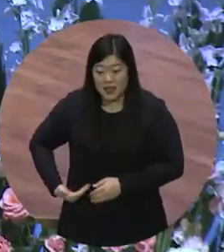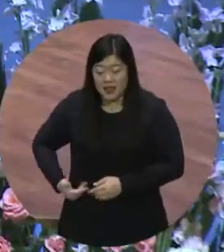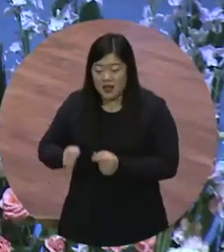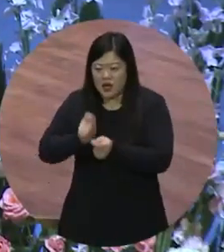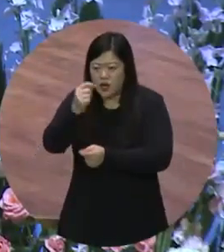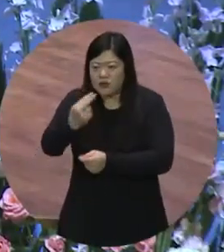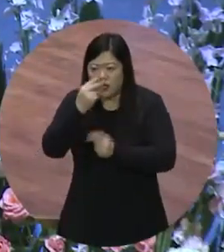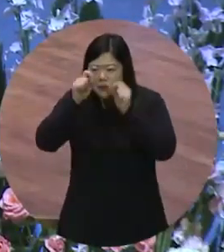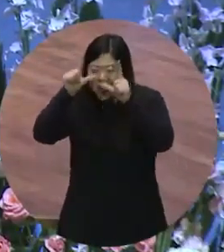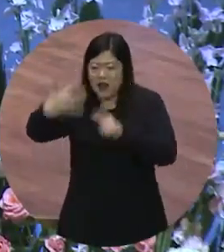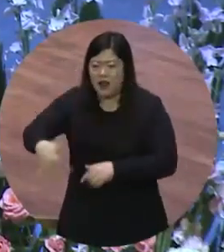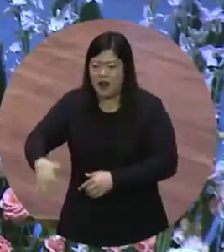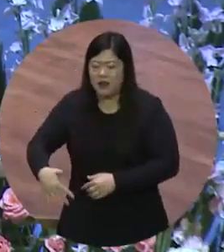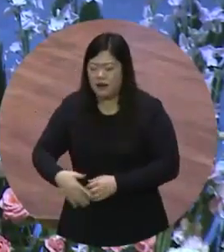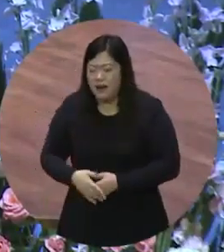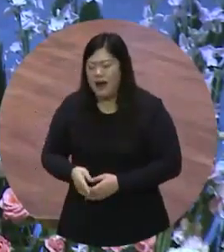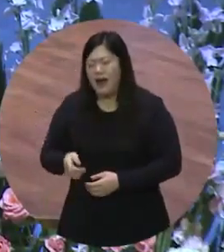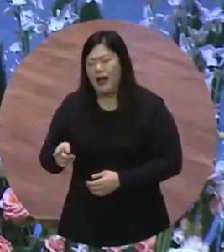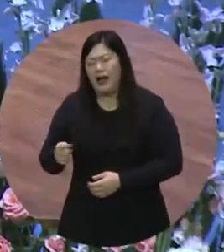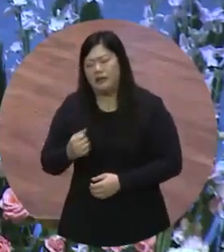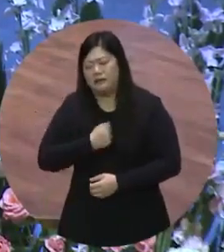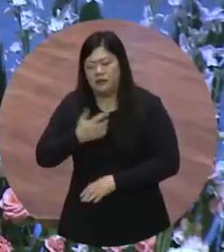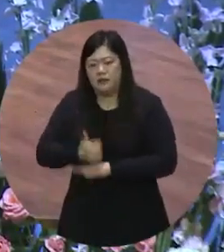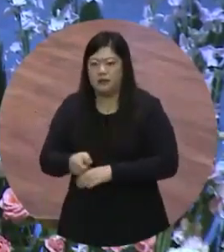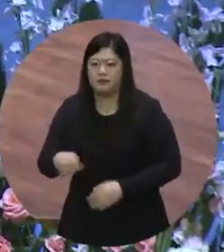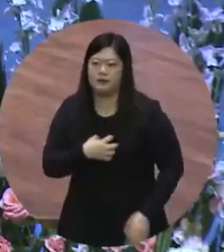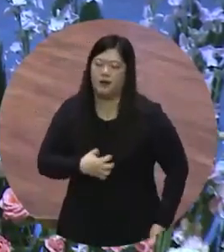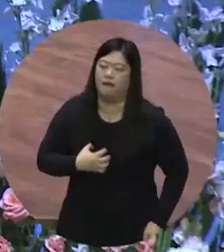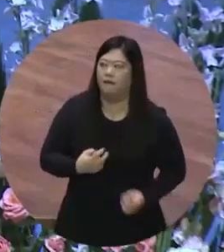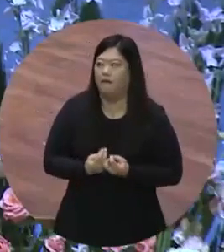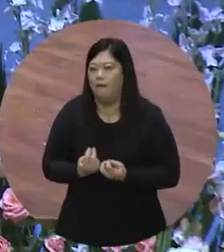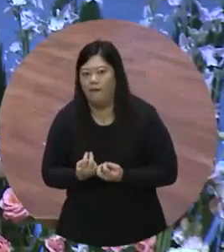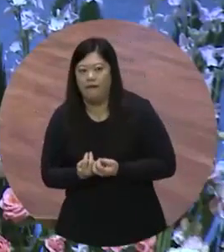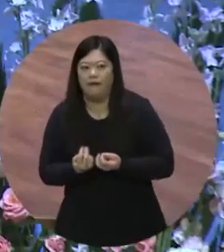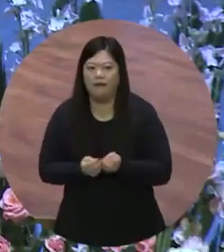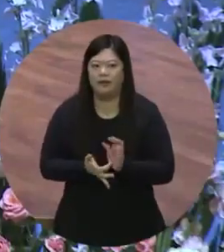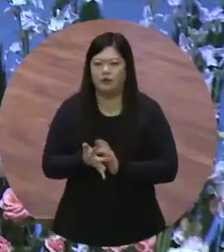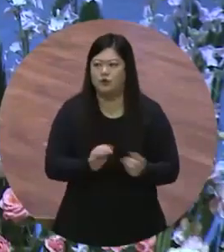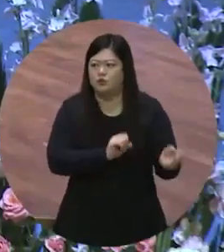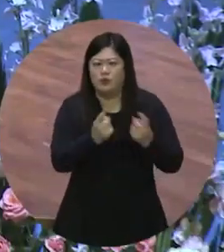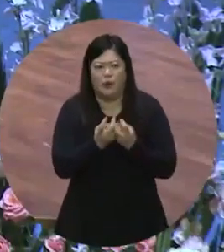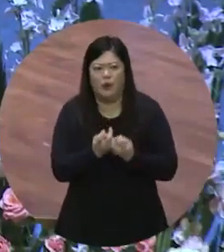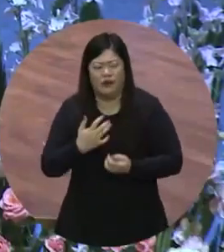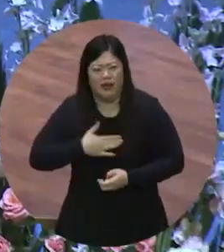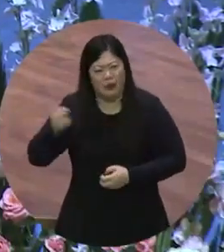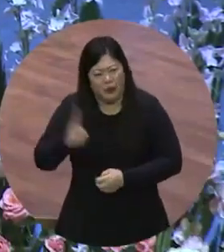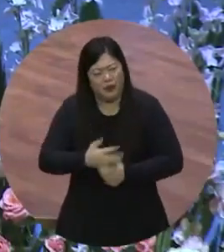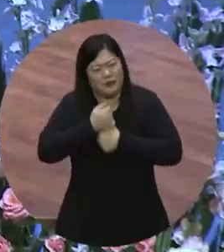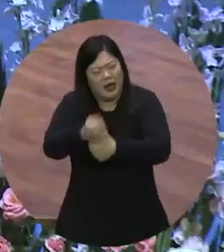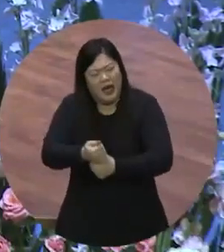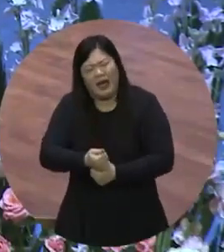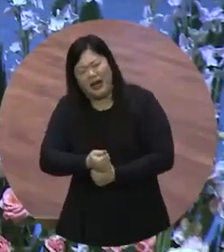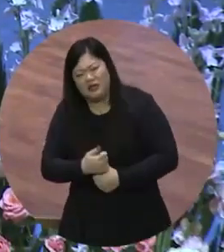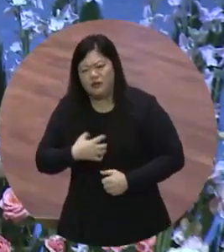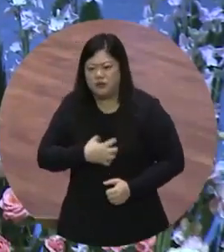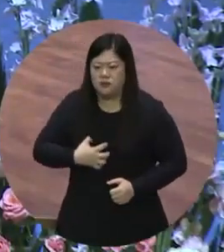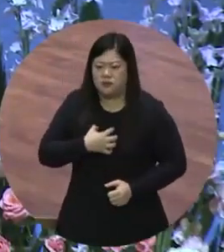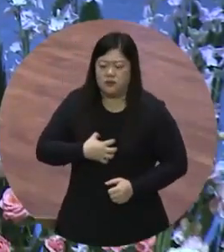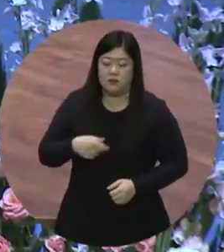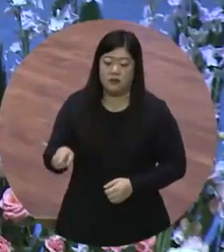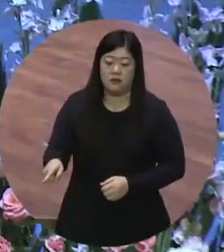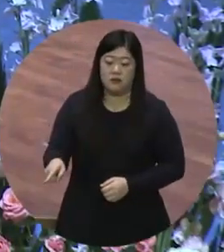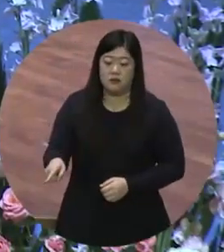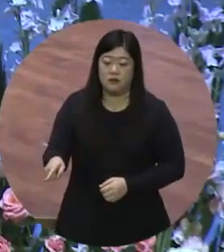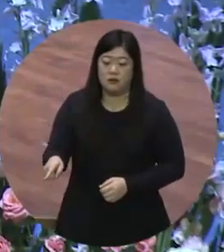있었어요. 엄청난 영적 세계에서는 변화가 일어났는데 이를 알지 못하고 이런 제자들